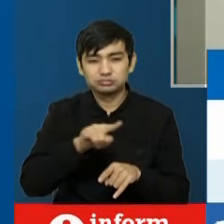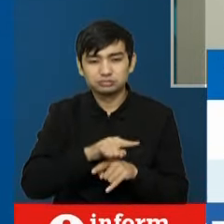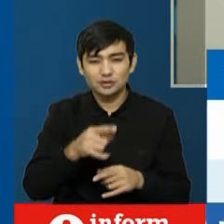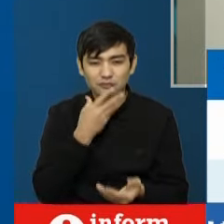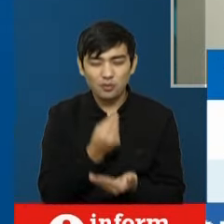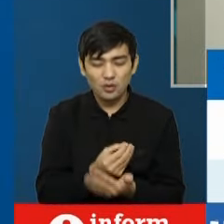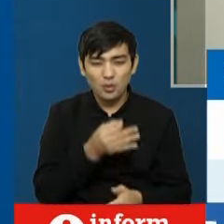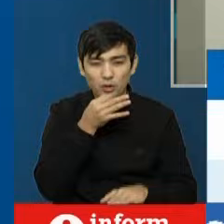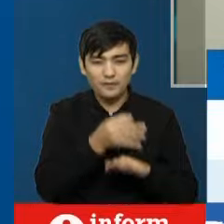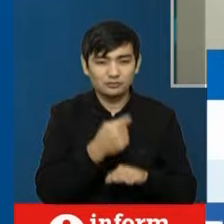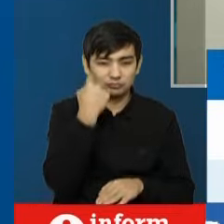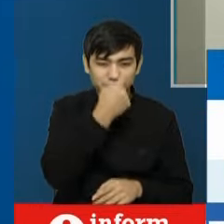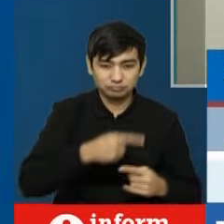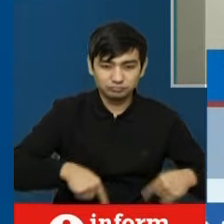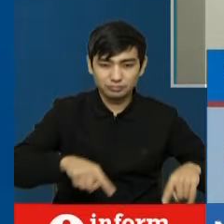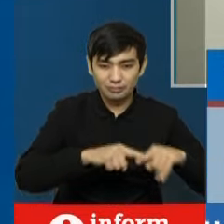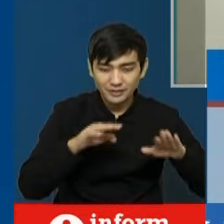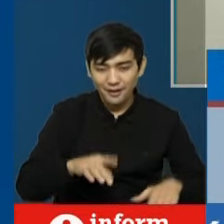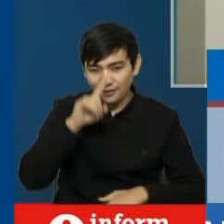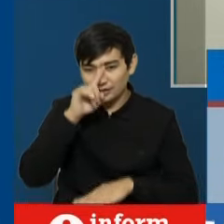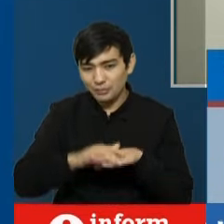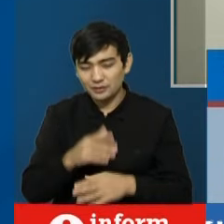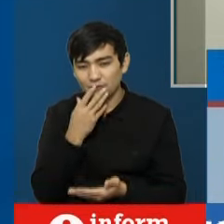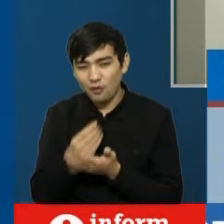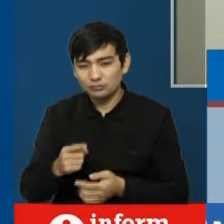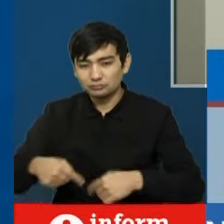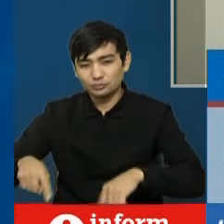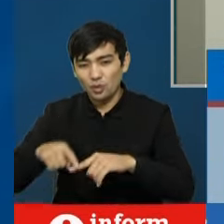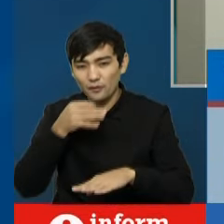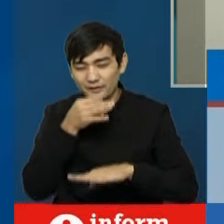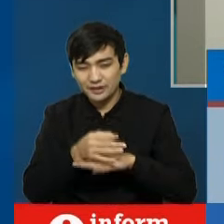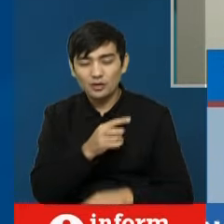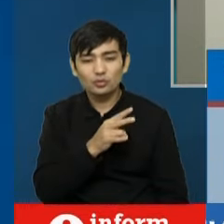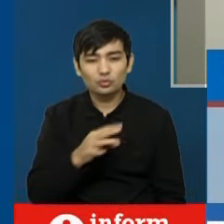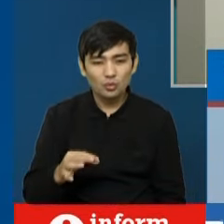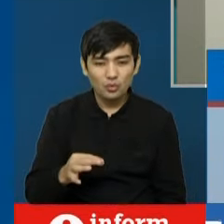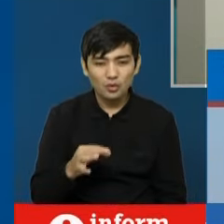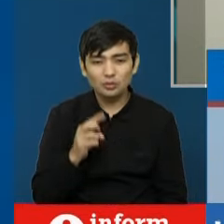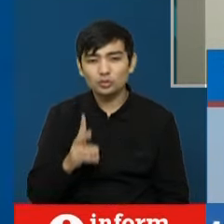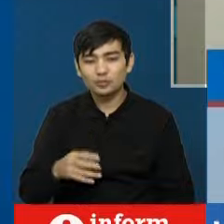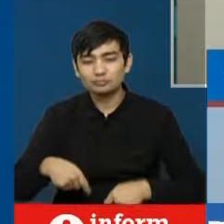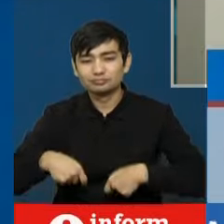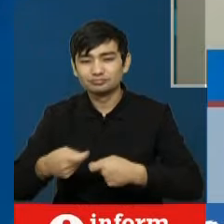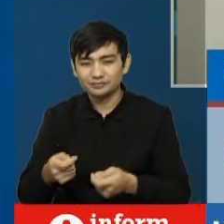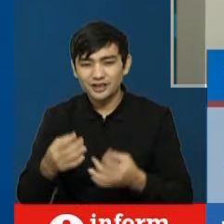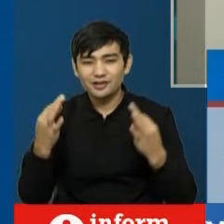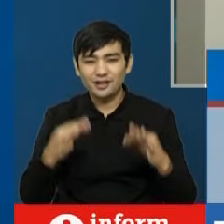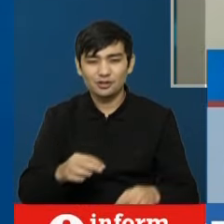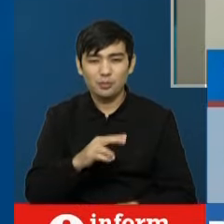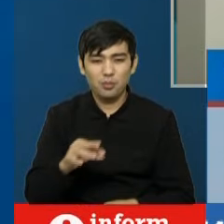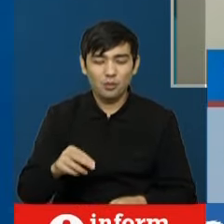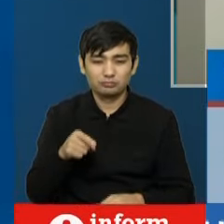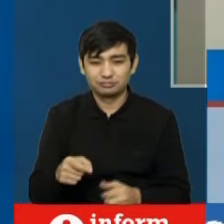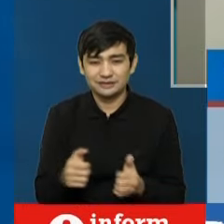зоне ответственности, акиматы в своей зоне ответственности, но выдачу разрешений по соответствии с